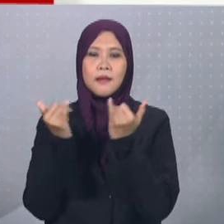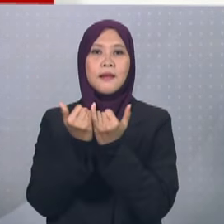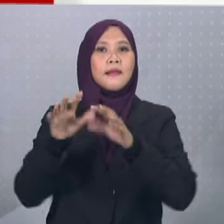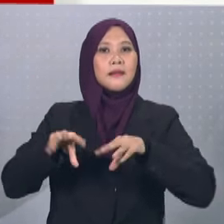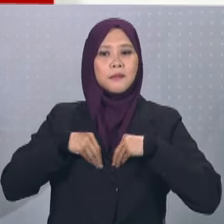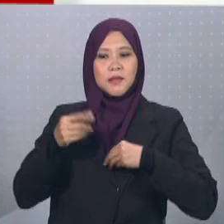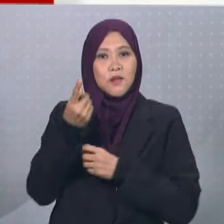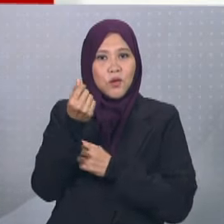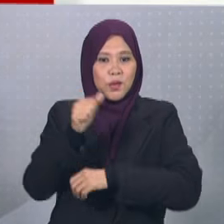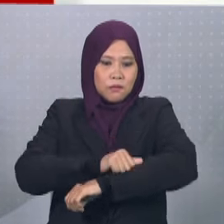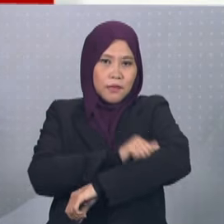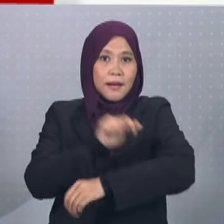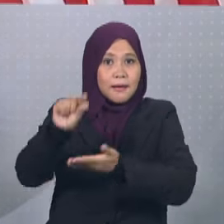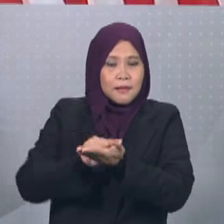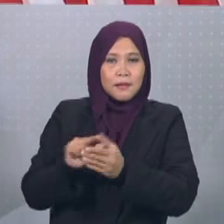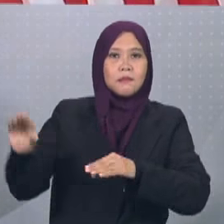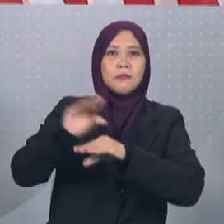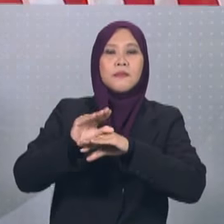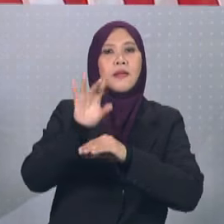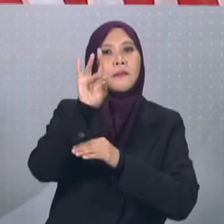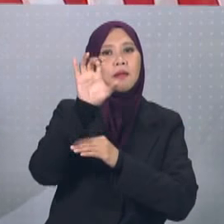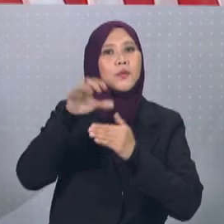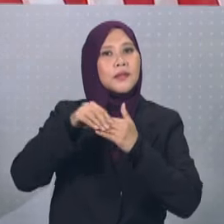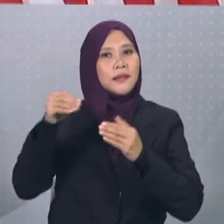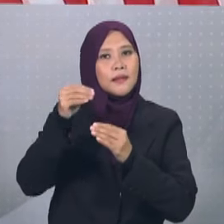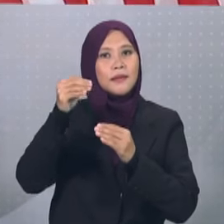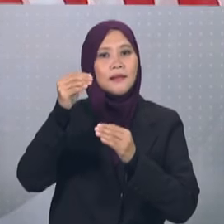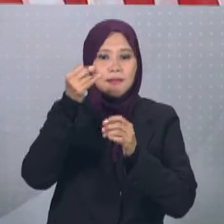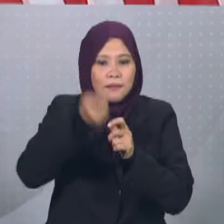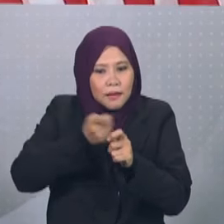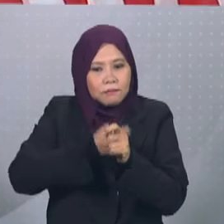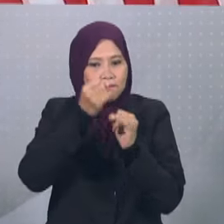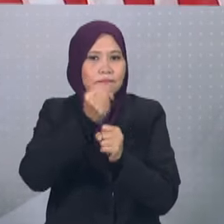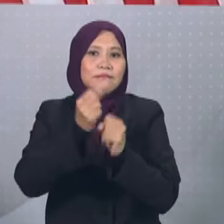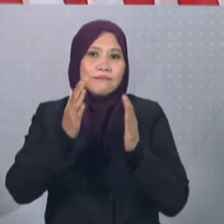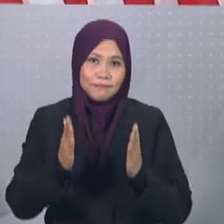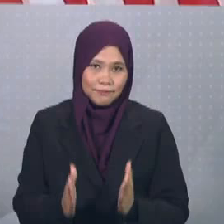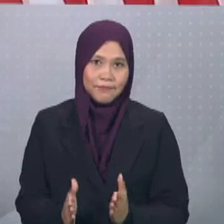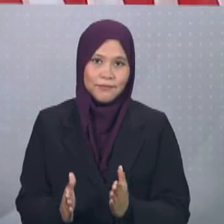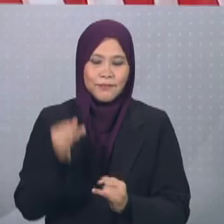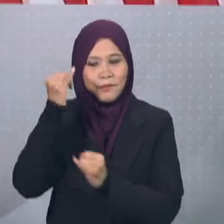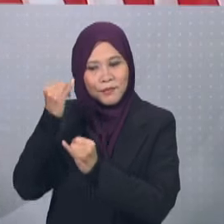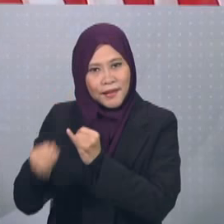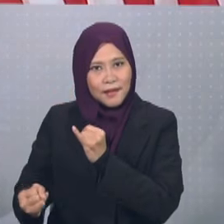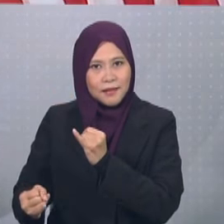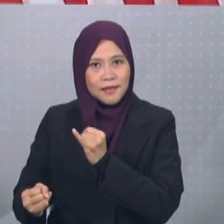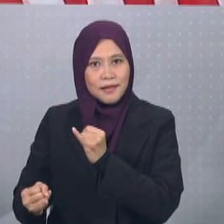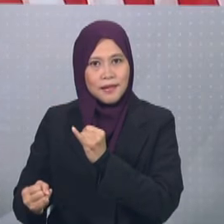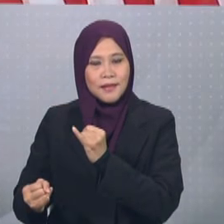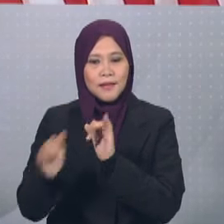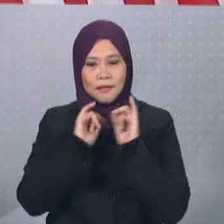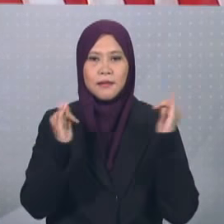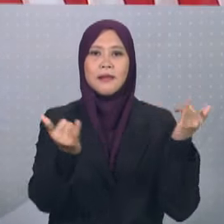menerima subsidi upah sebanyak RM800 bagi setiap pekerja. Akhir sekali,